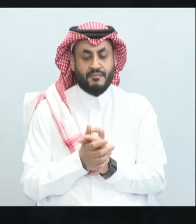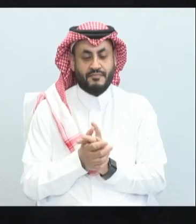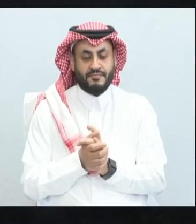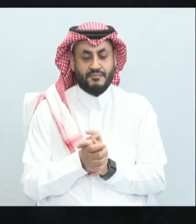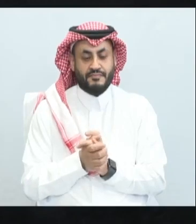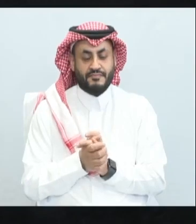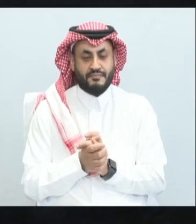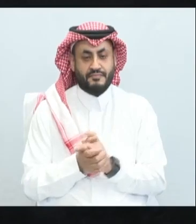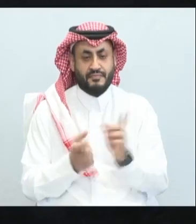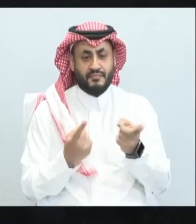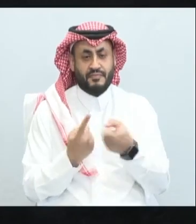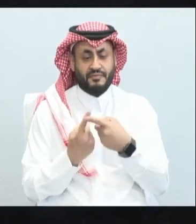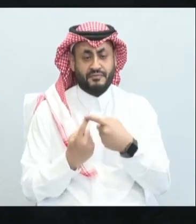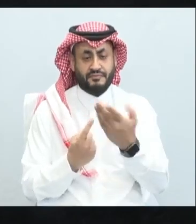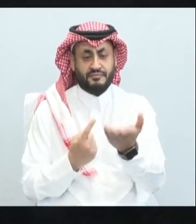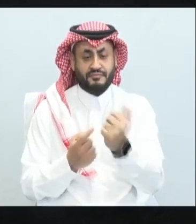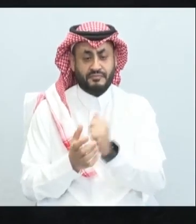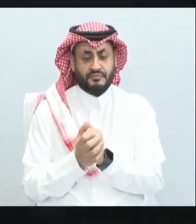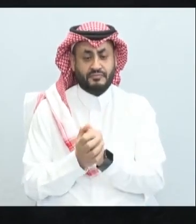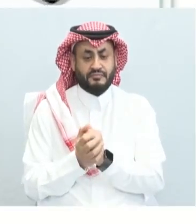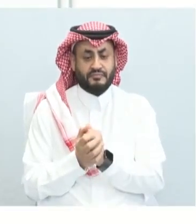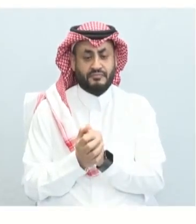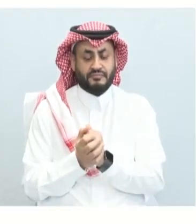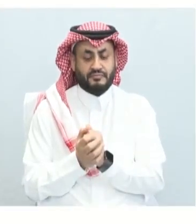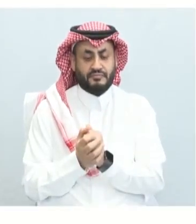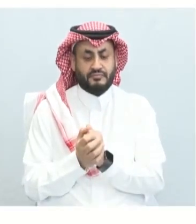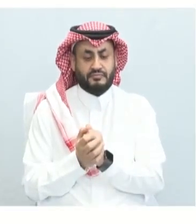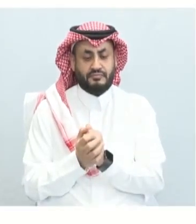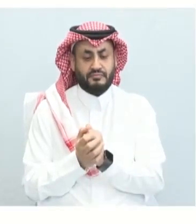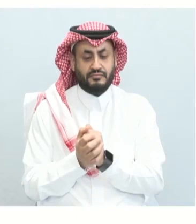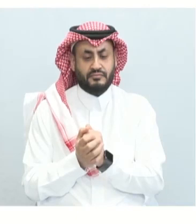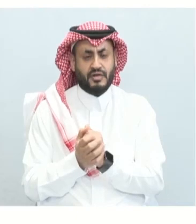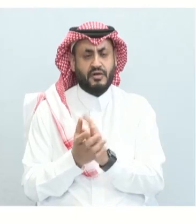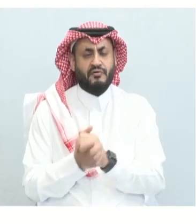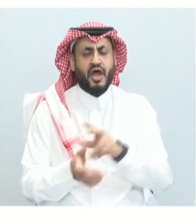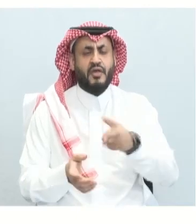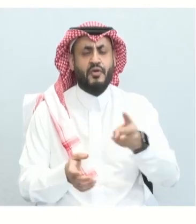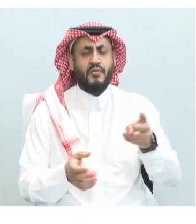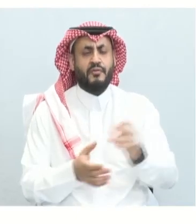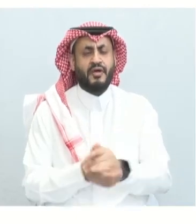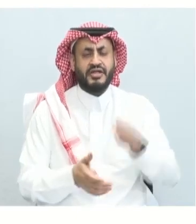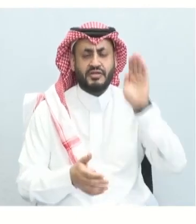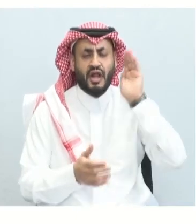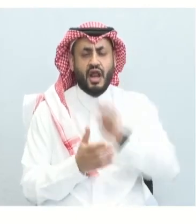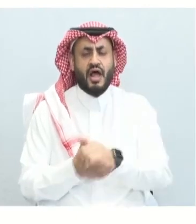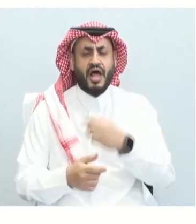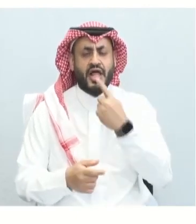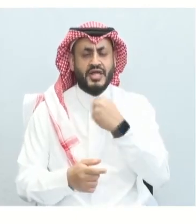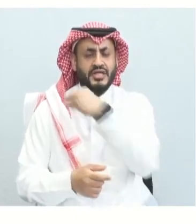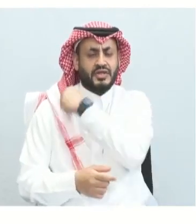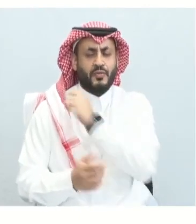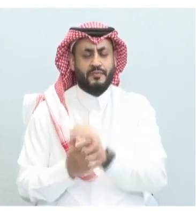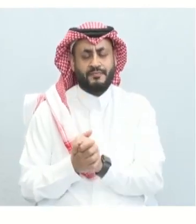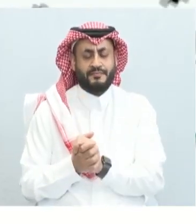الدرس ان تكون قادرا على ان تذكر انواع صلاه التطوع ان تذكر انواع